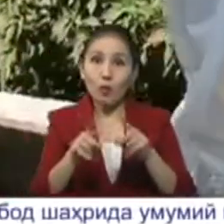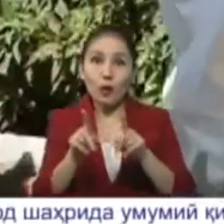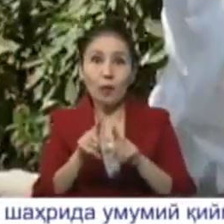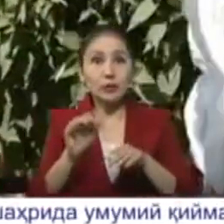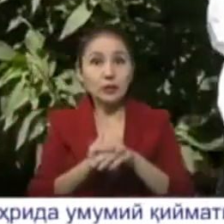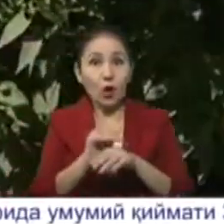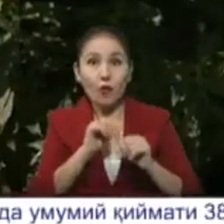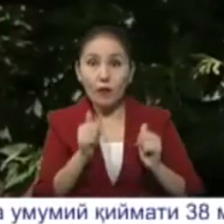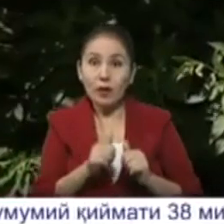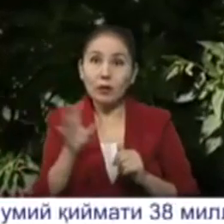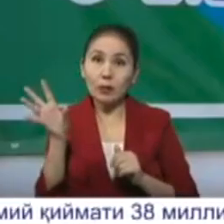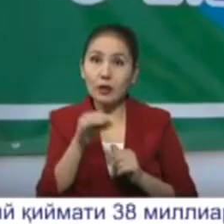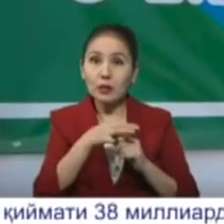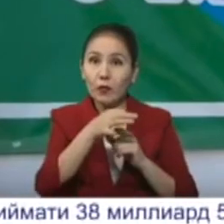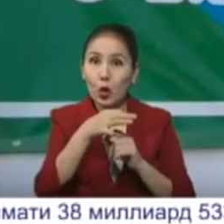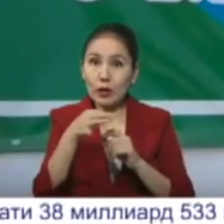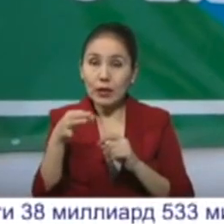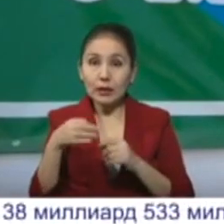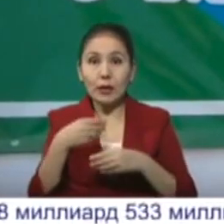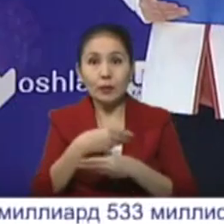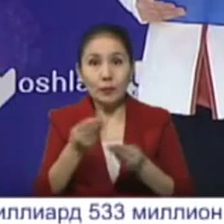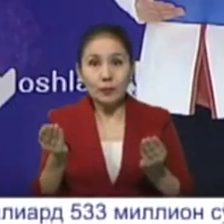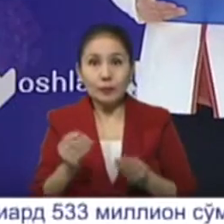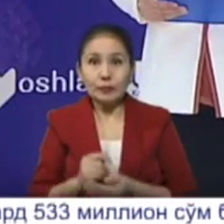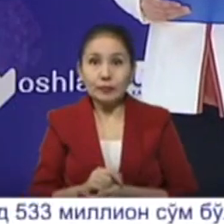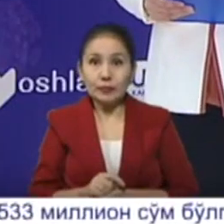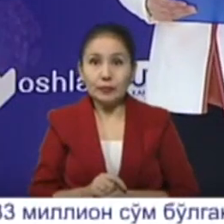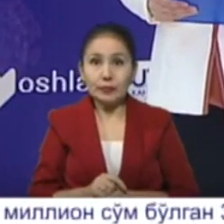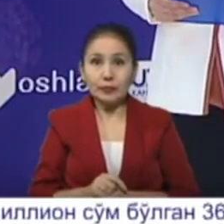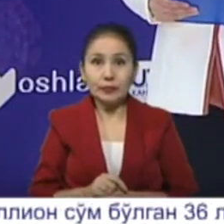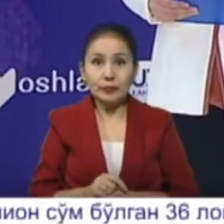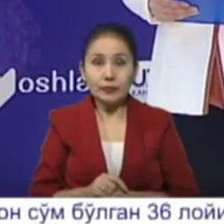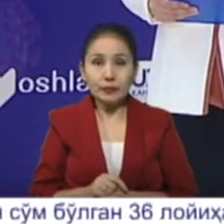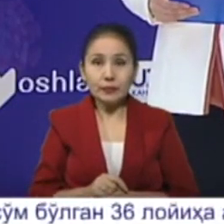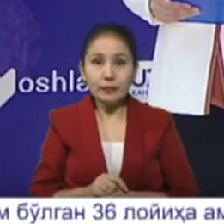tadbirlari viloyatimizning barcha hududlarida muntazam o'tkazib kelinmoqda.